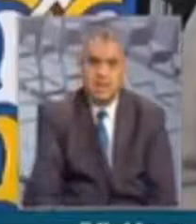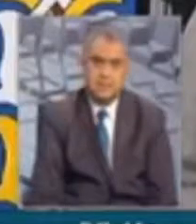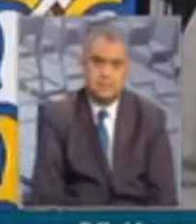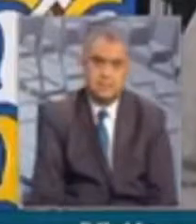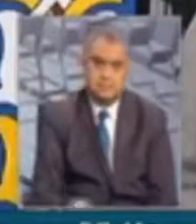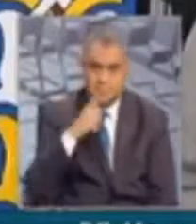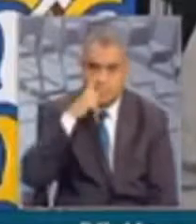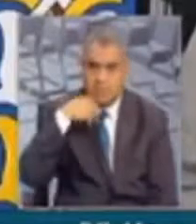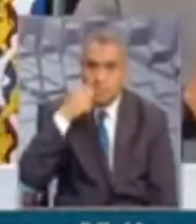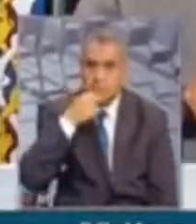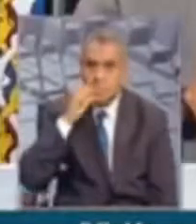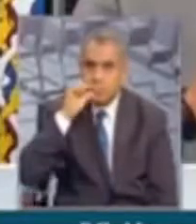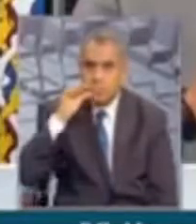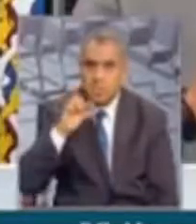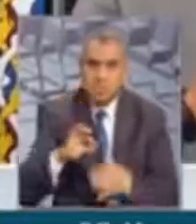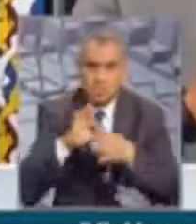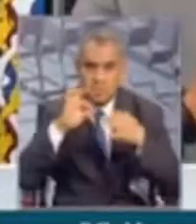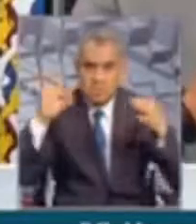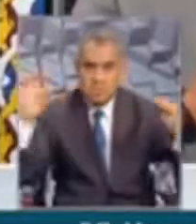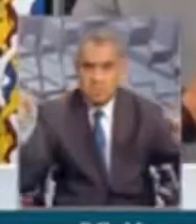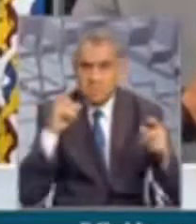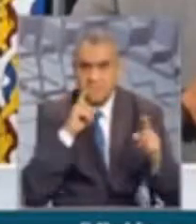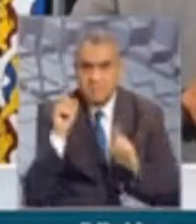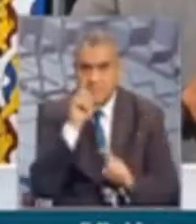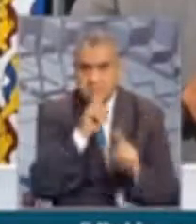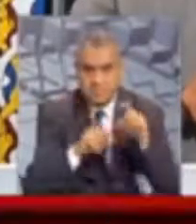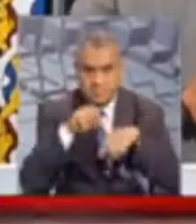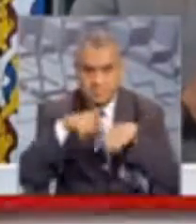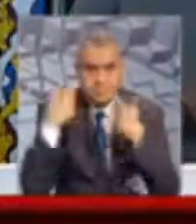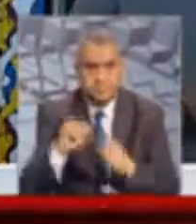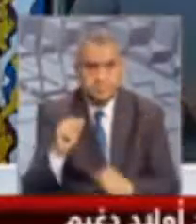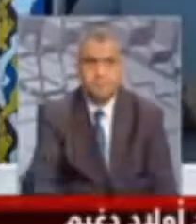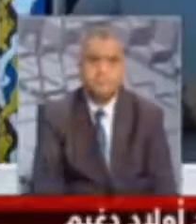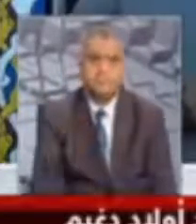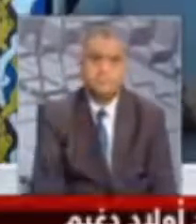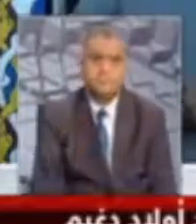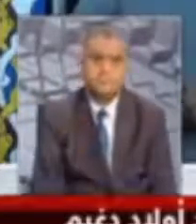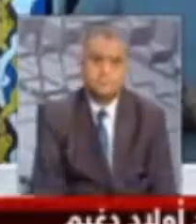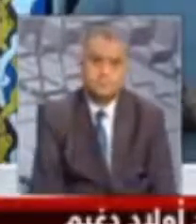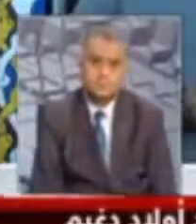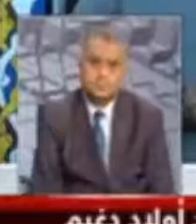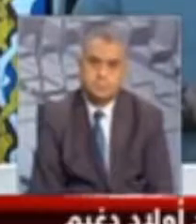هيكل. وليد، ماذا عن أهم التفاصيل لديك؟